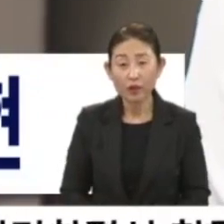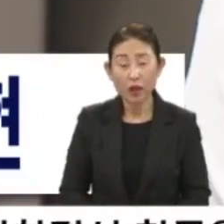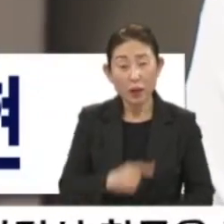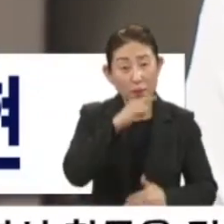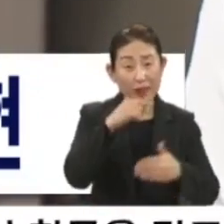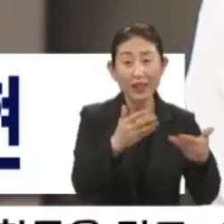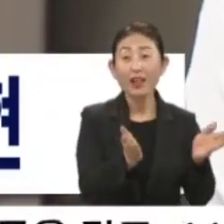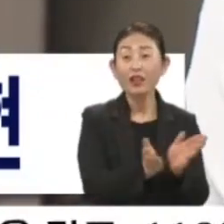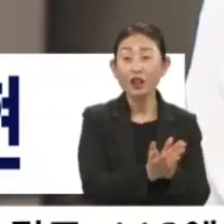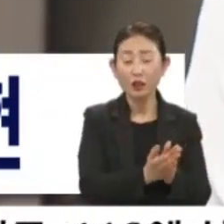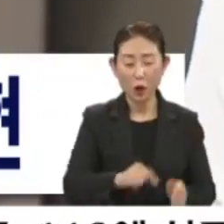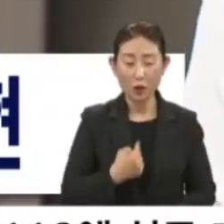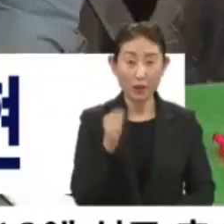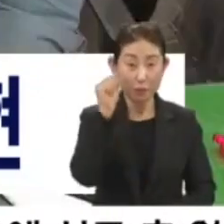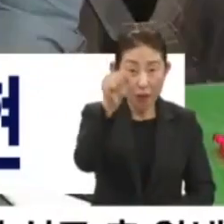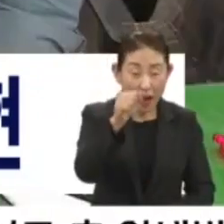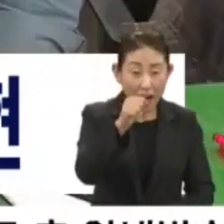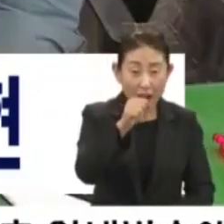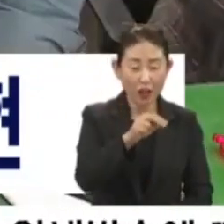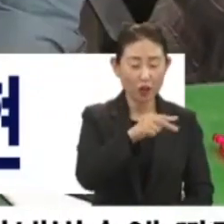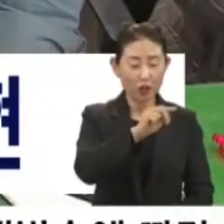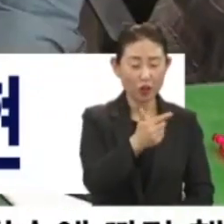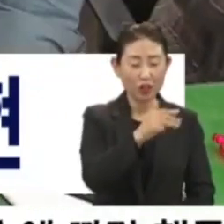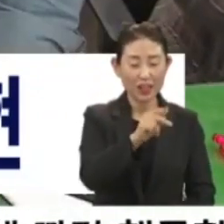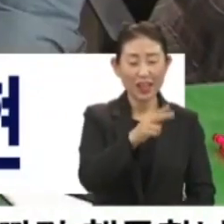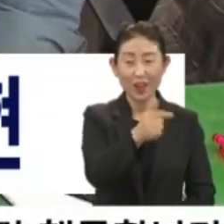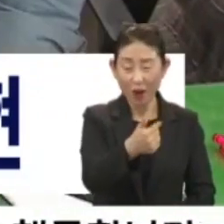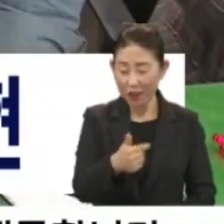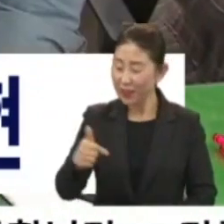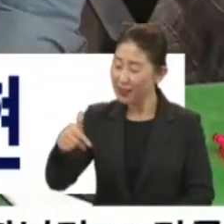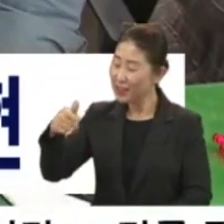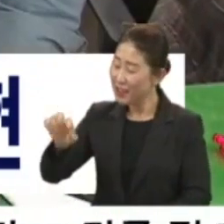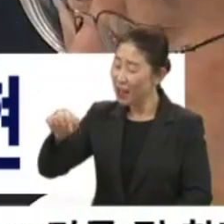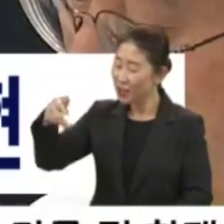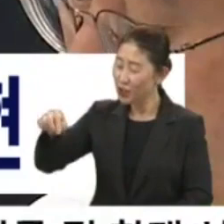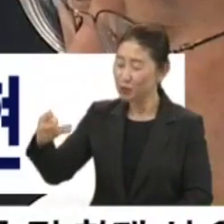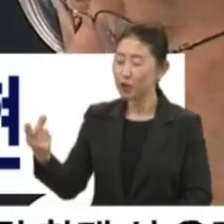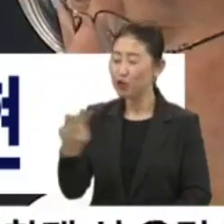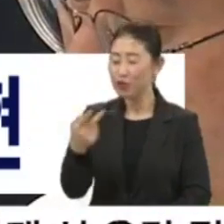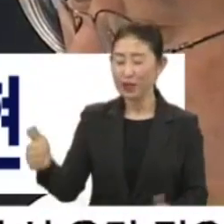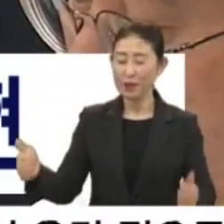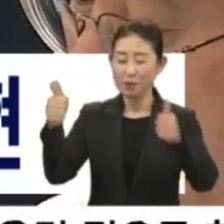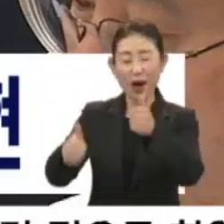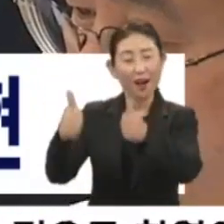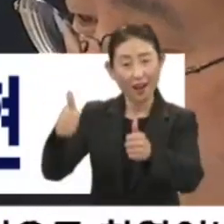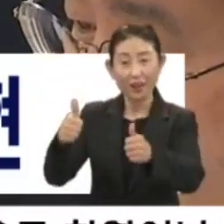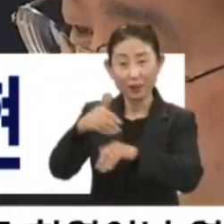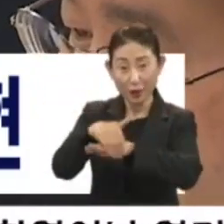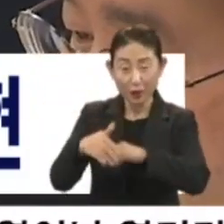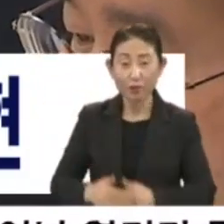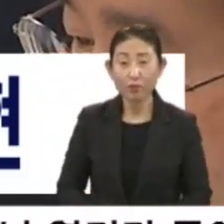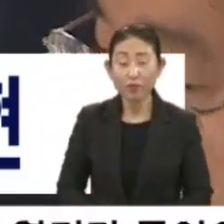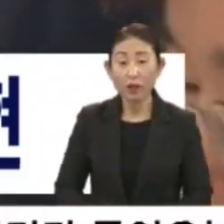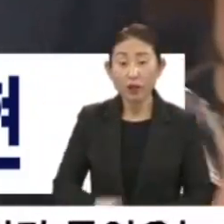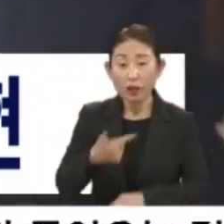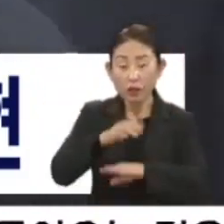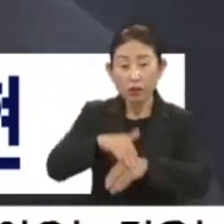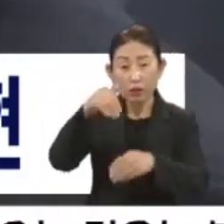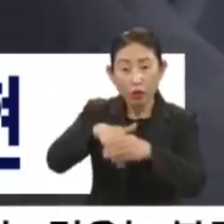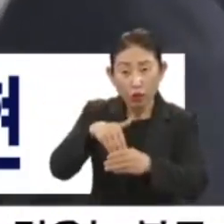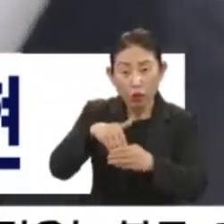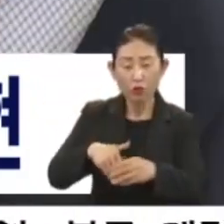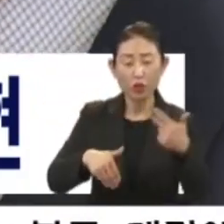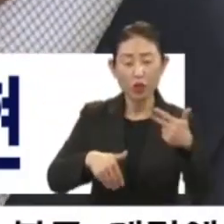지역은 국민의힘에서 단수 공천된 윤창현 의원과 민주당 장철민 의원이 맞대결을 펼치게 됩니다. 대전에선